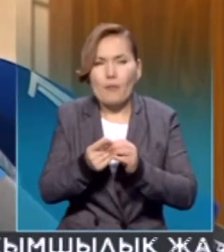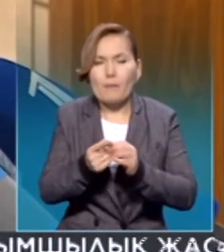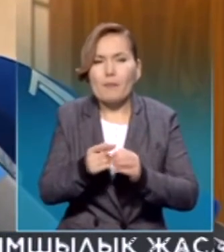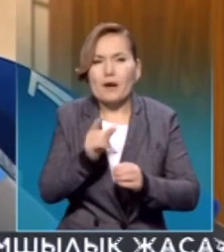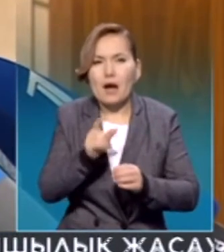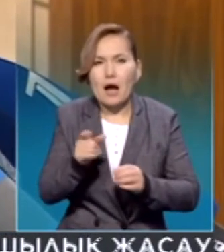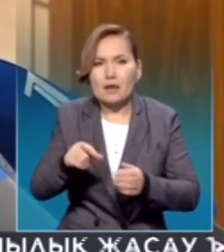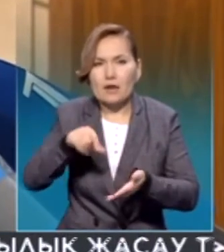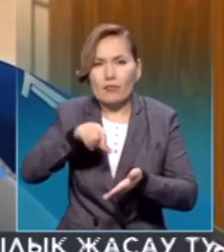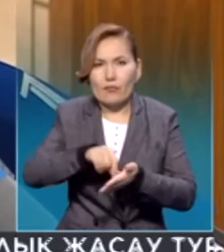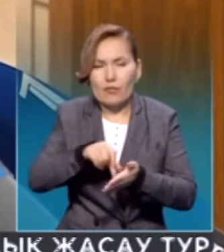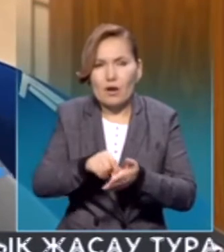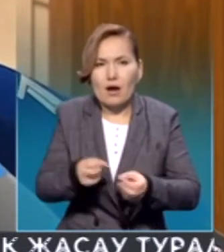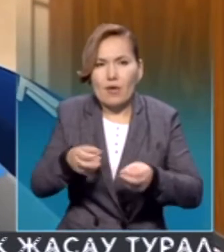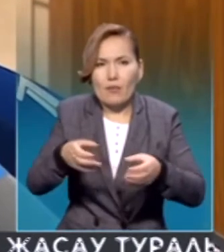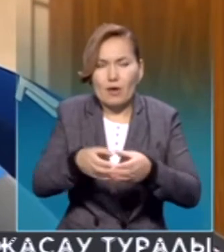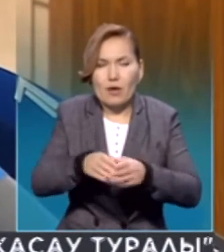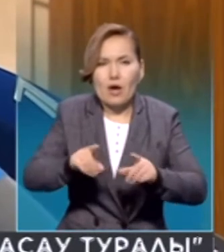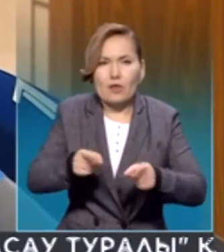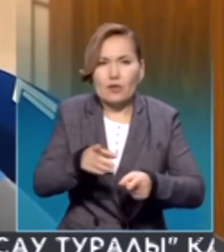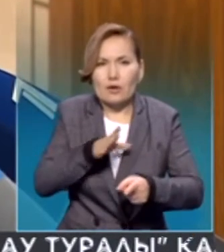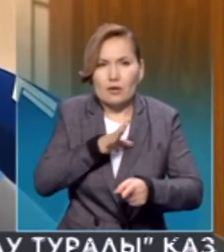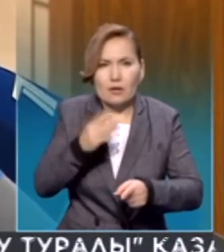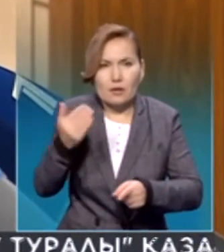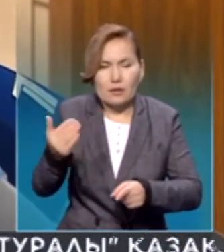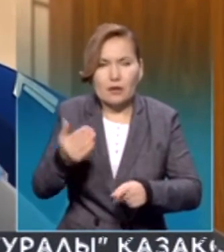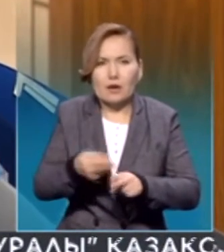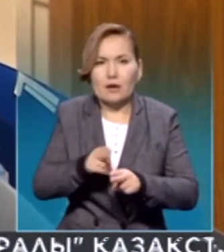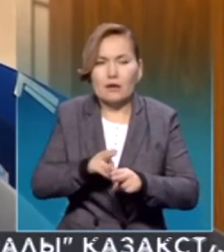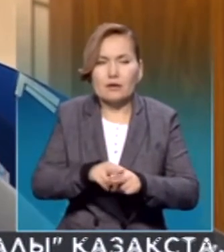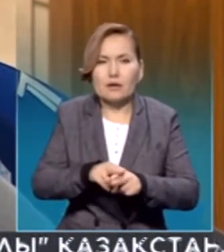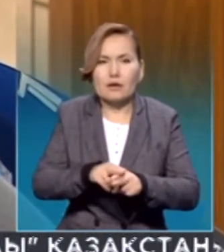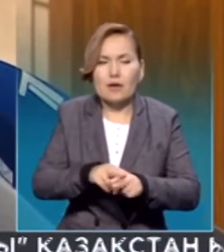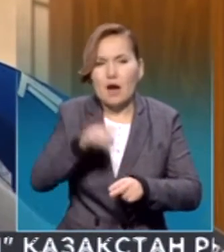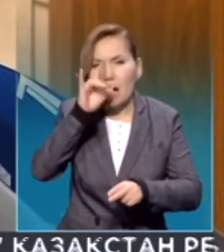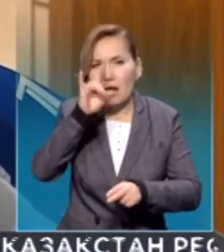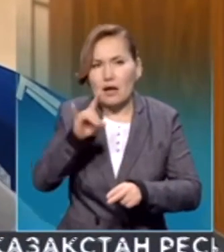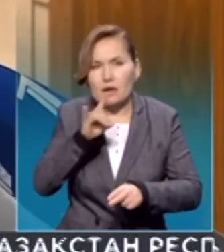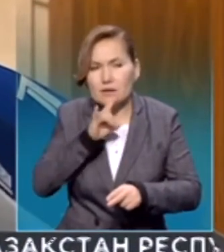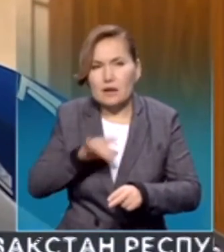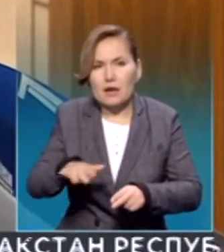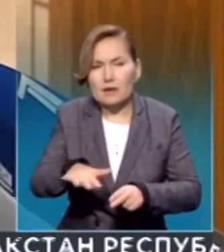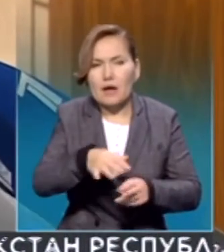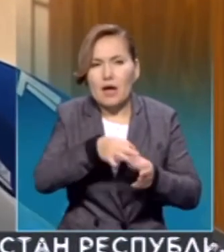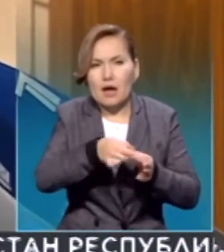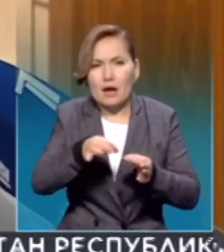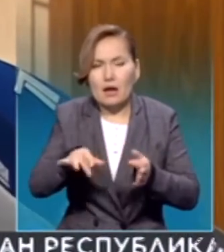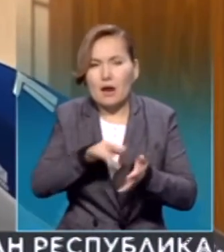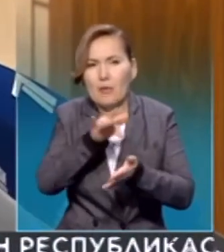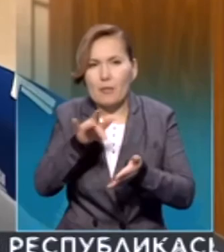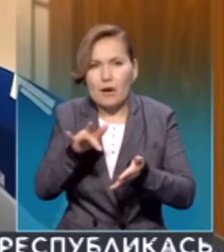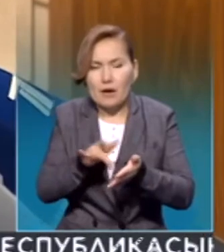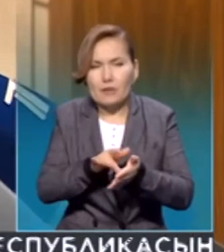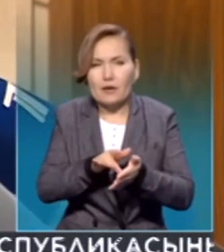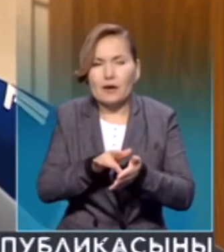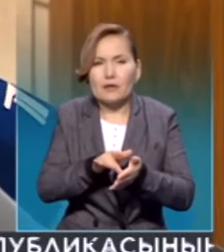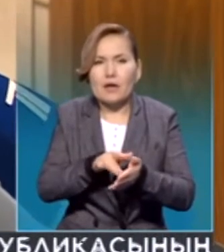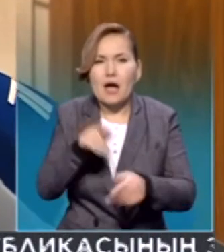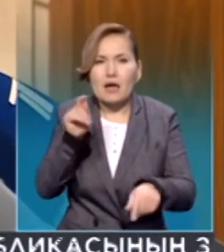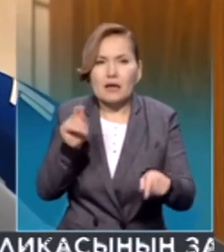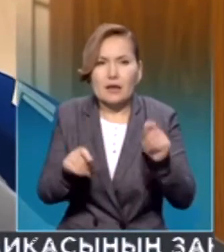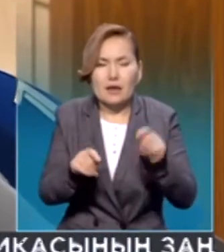тұратын қылмыстық топ құрықталды. Олар еліміздегі әр қаласынан келген